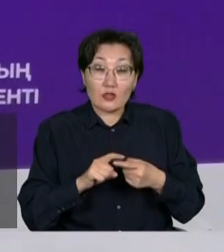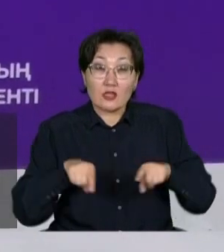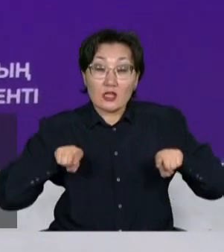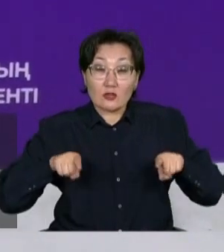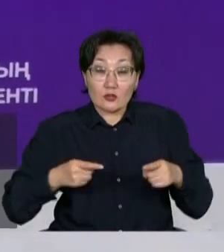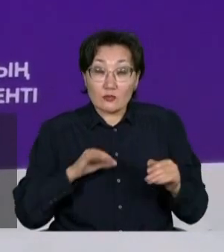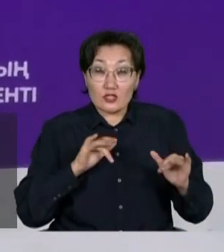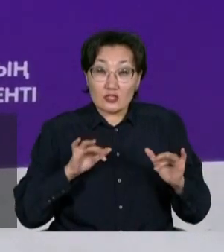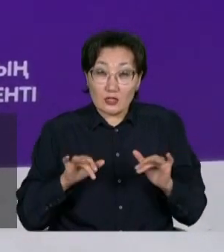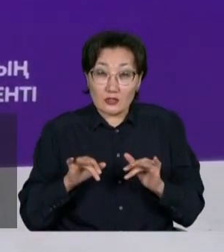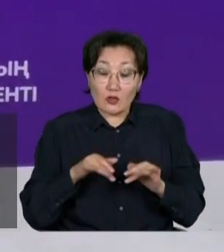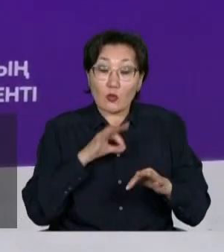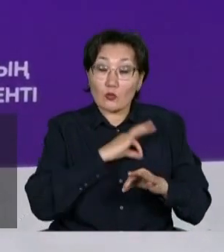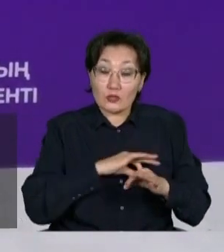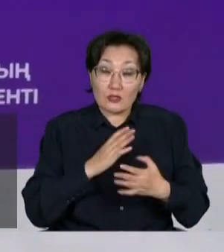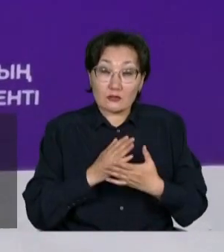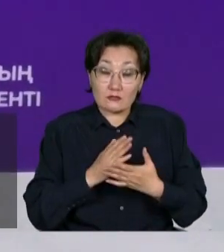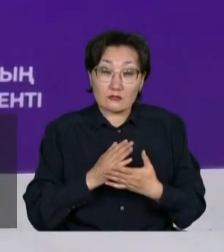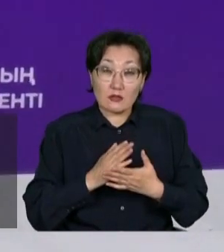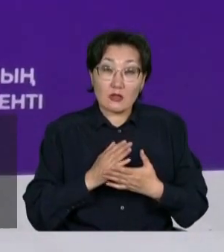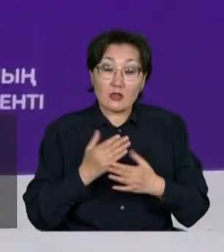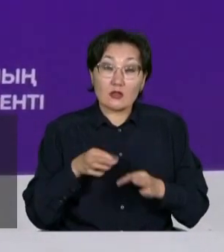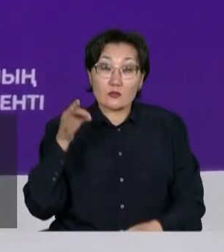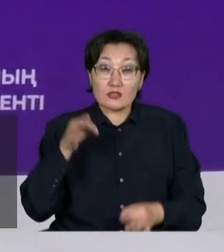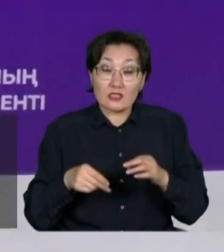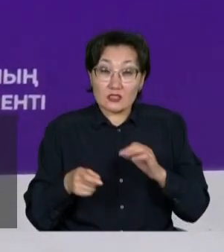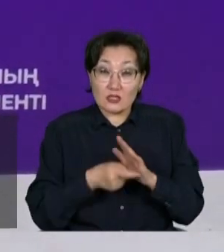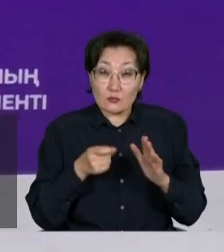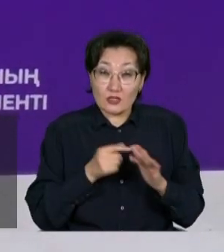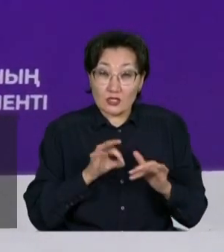қатысты бұлтартпау шарасын таңдау мәселесі шешілуде. Сот сараптамалары тағайындалды.